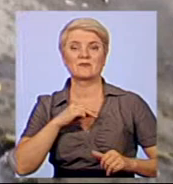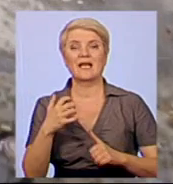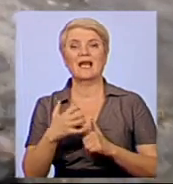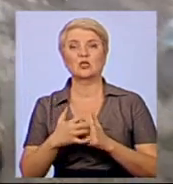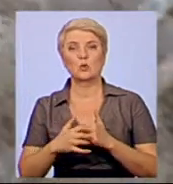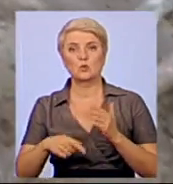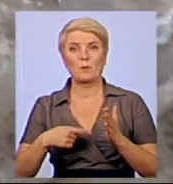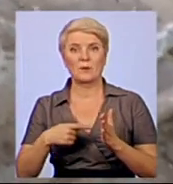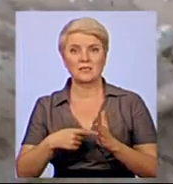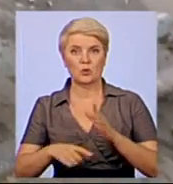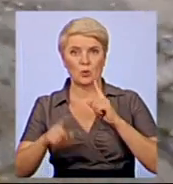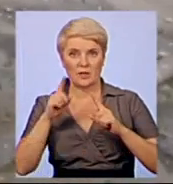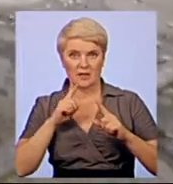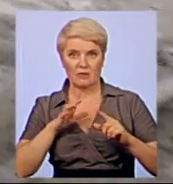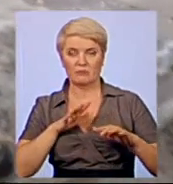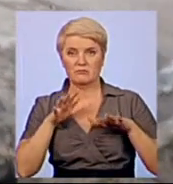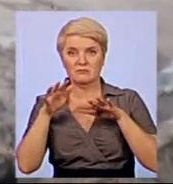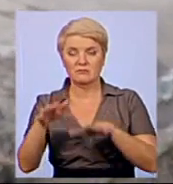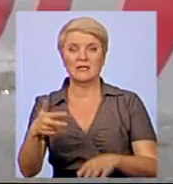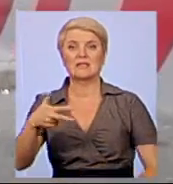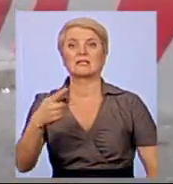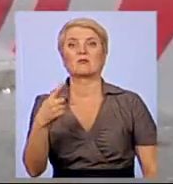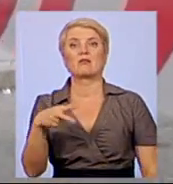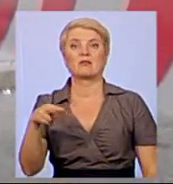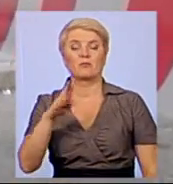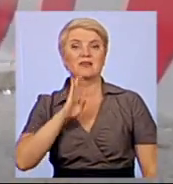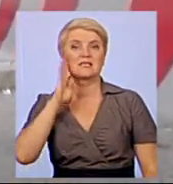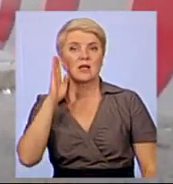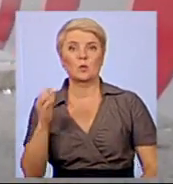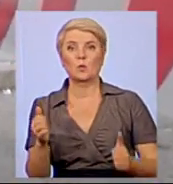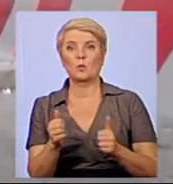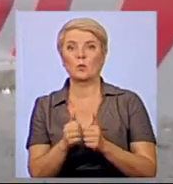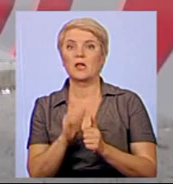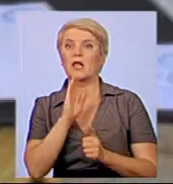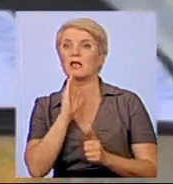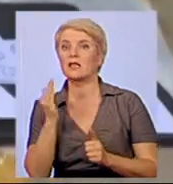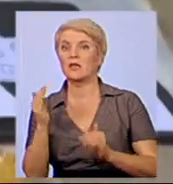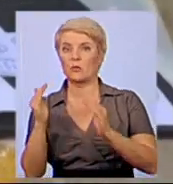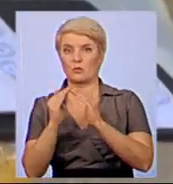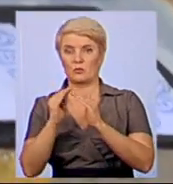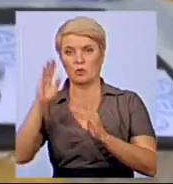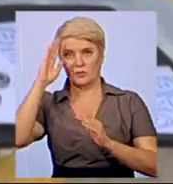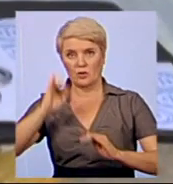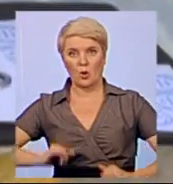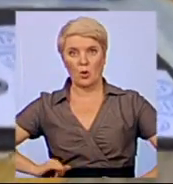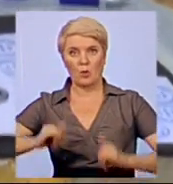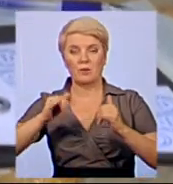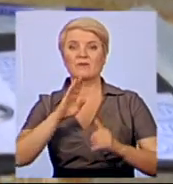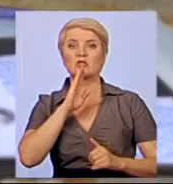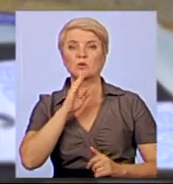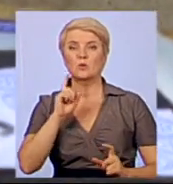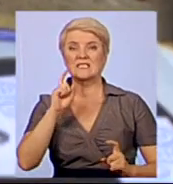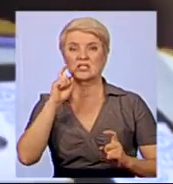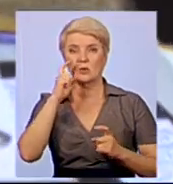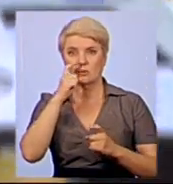Херсонської міської ради, напали на неї 31 липня зранку біля її будинку. Чоловік облив жінку сірчаною кислотою і